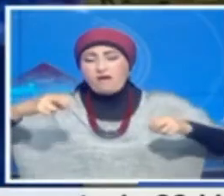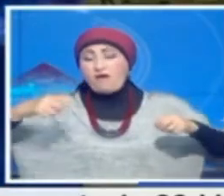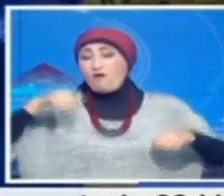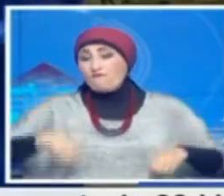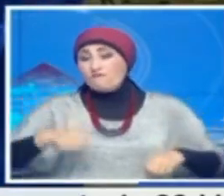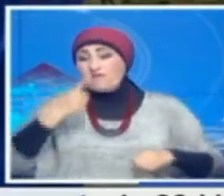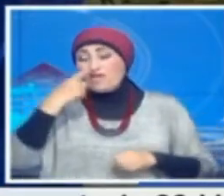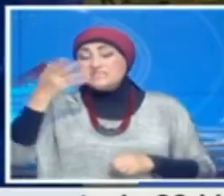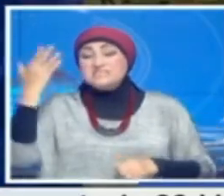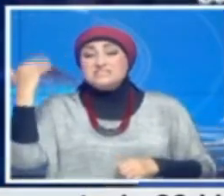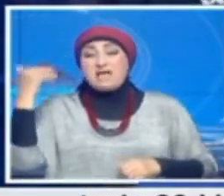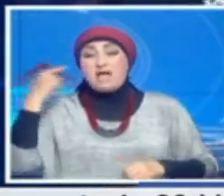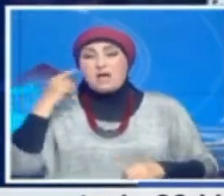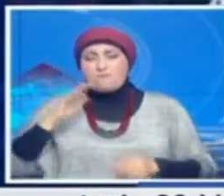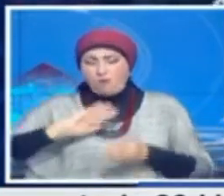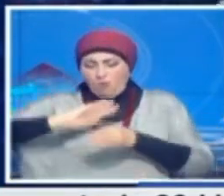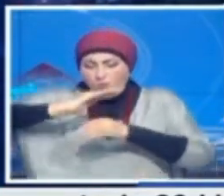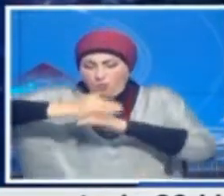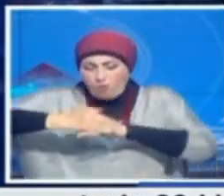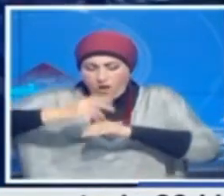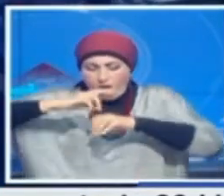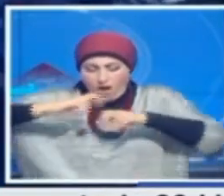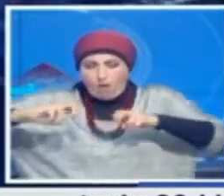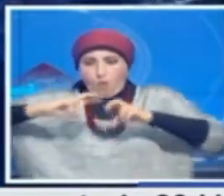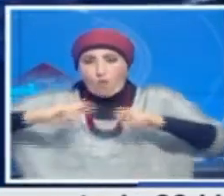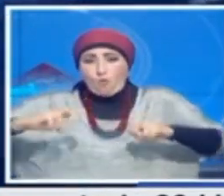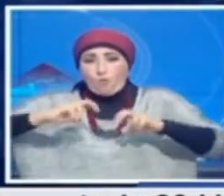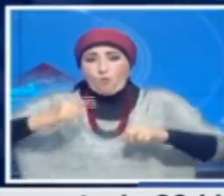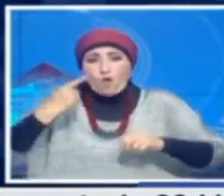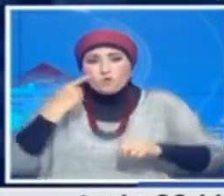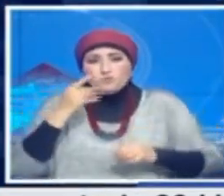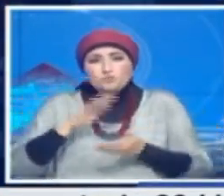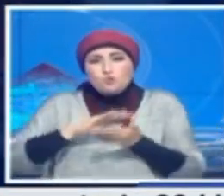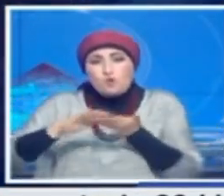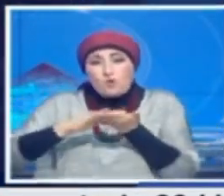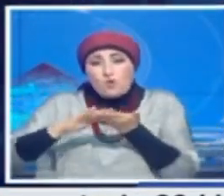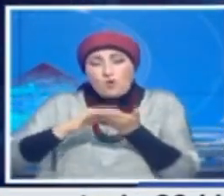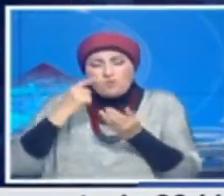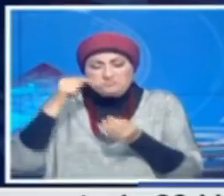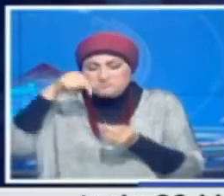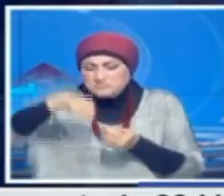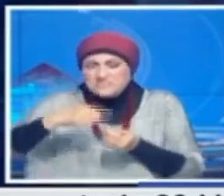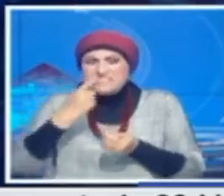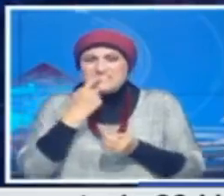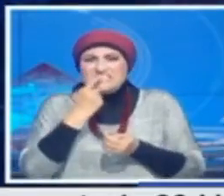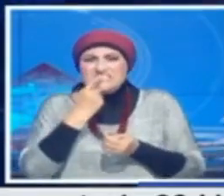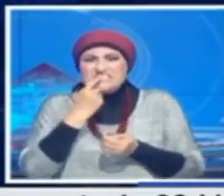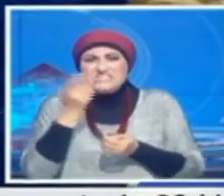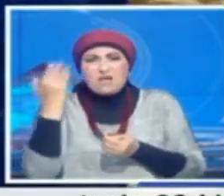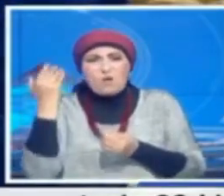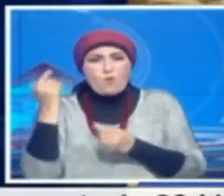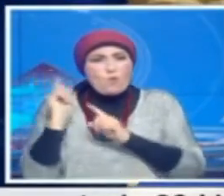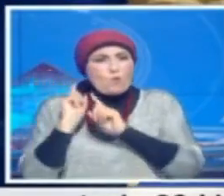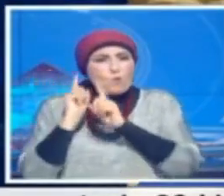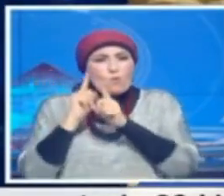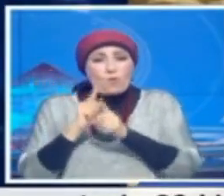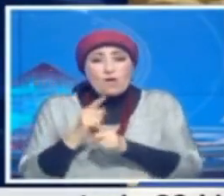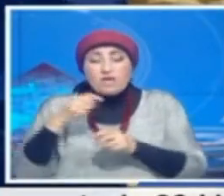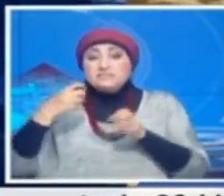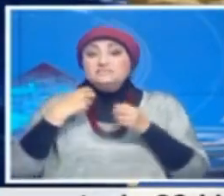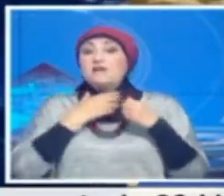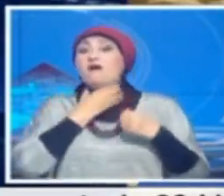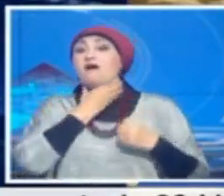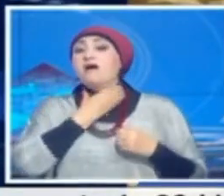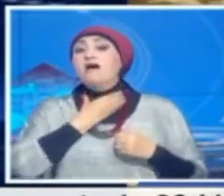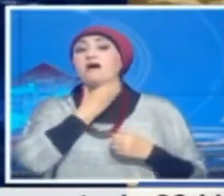من الحديد والرمل، وبعد إزالة الرواسب من على الحفرية وبالدراسة التشريحية المفصلة لها تبين